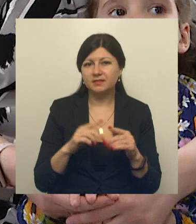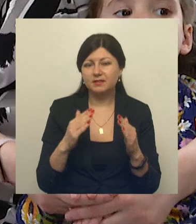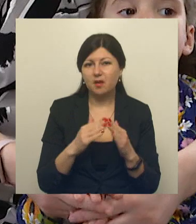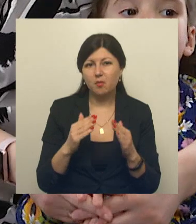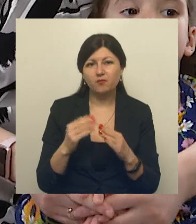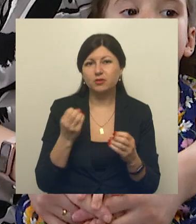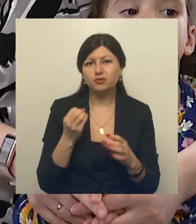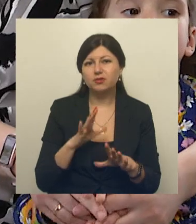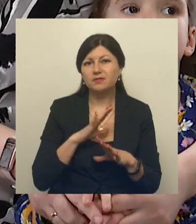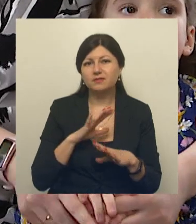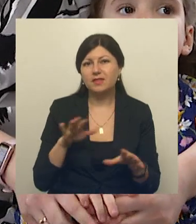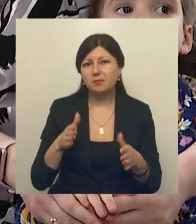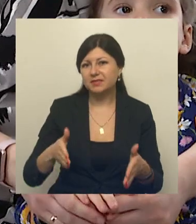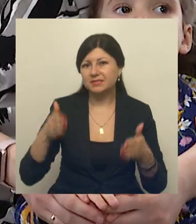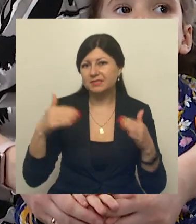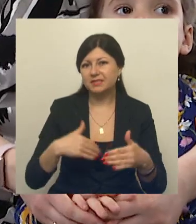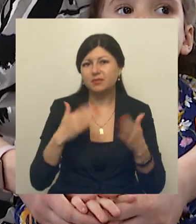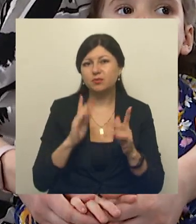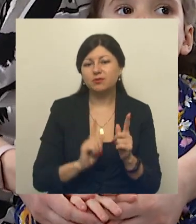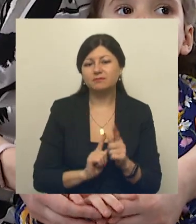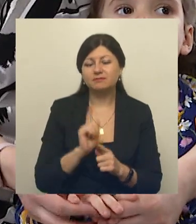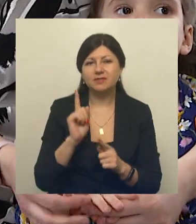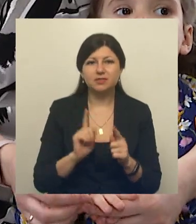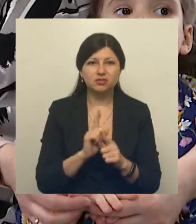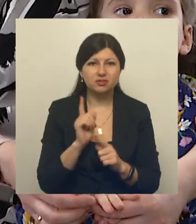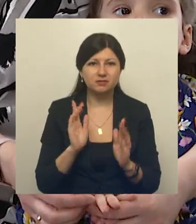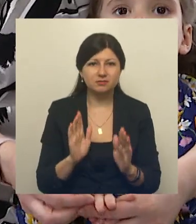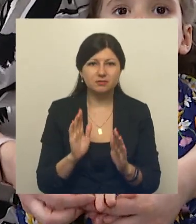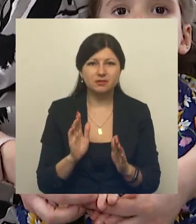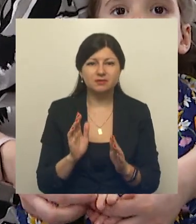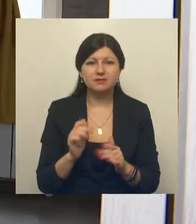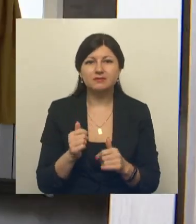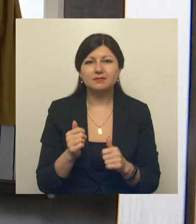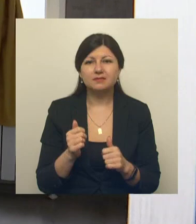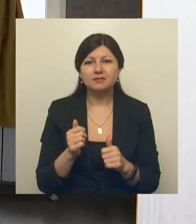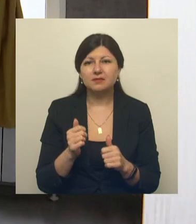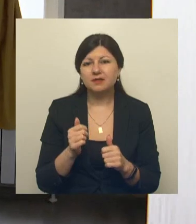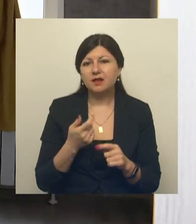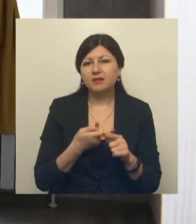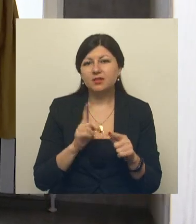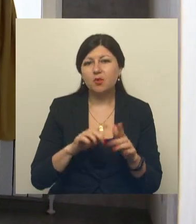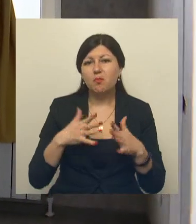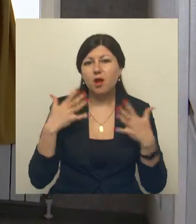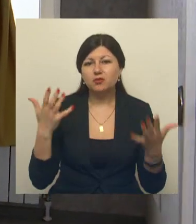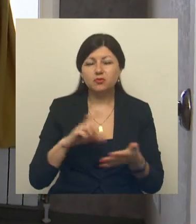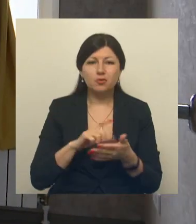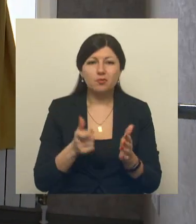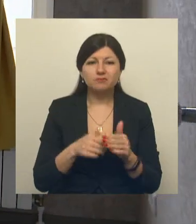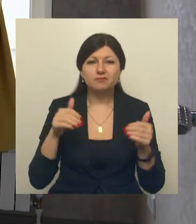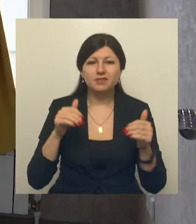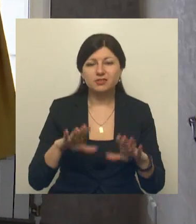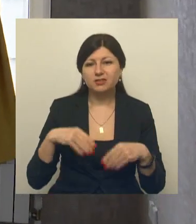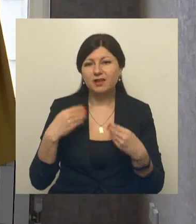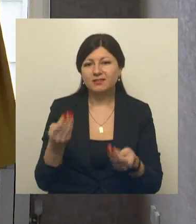не было стен, там только все начиналось. И мы каждый день крышу покрыли. Вот эту большую комнату решили